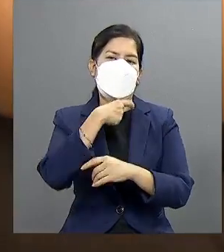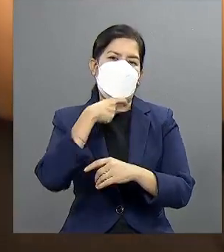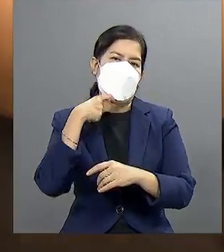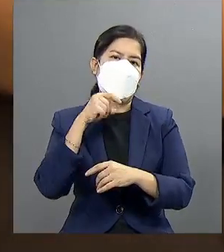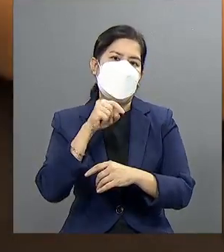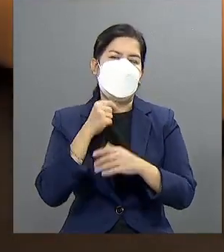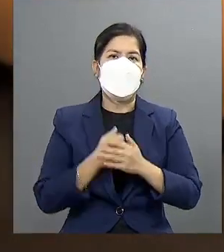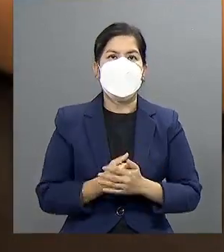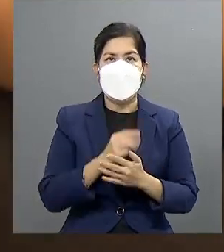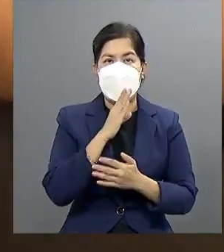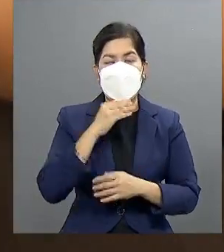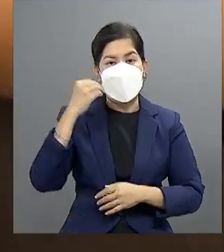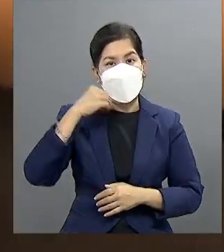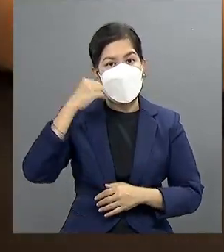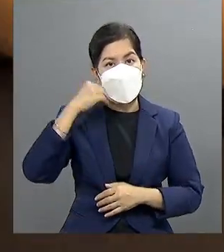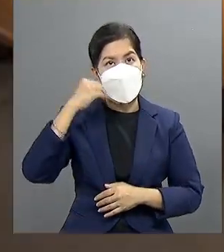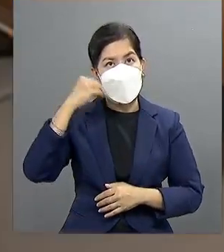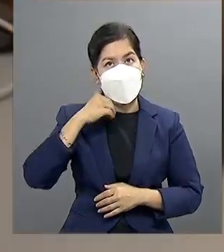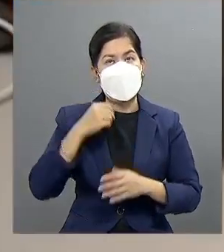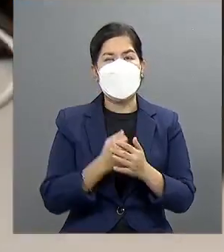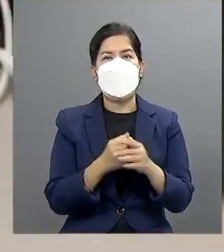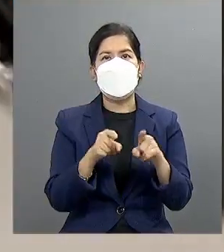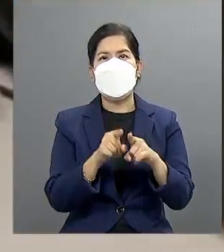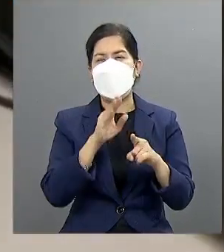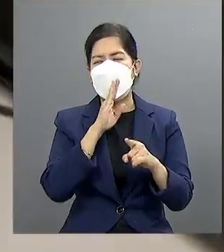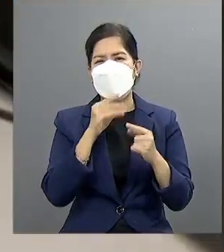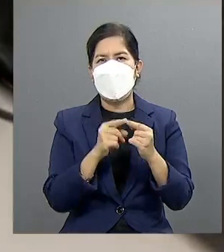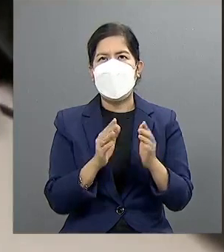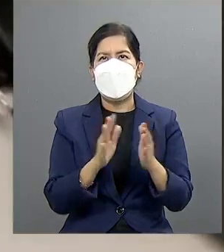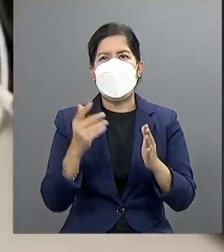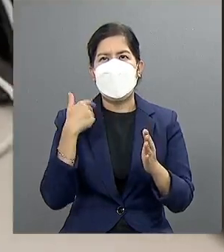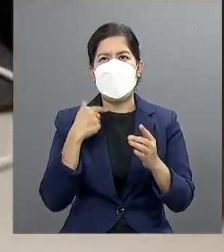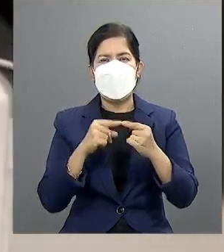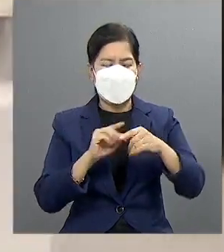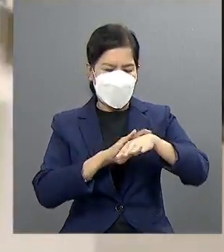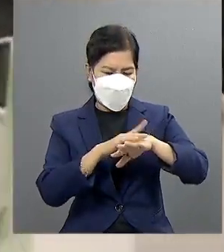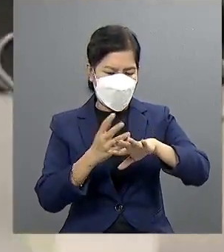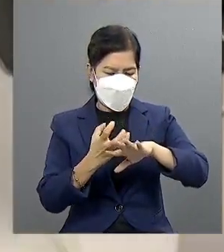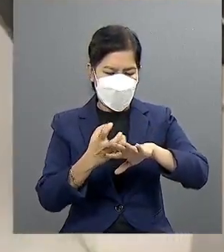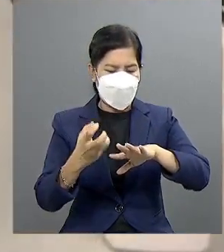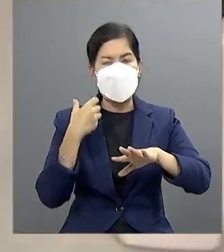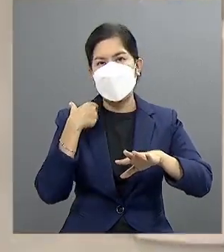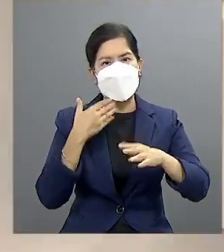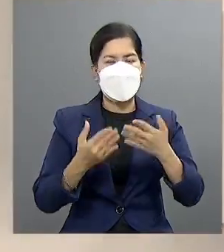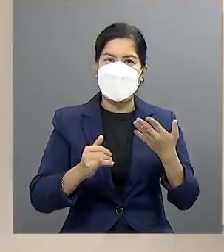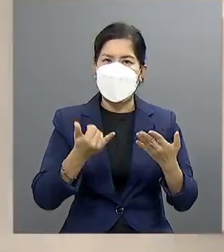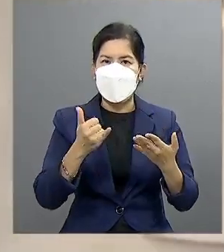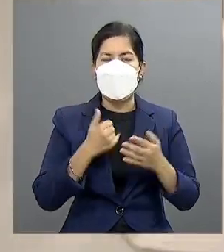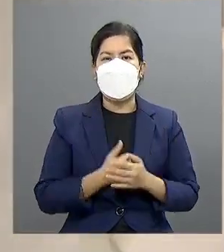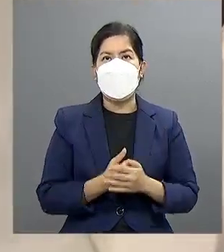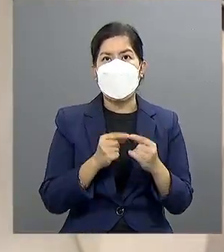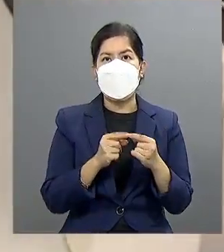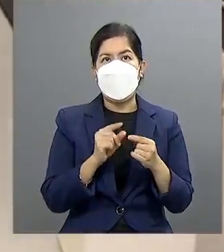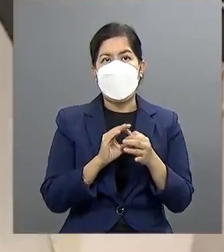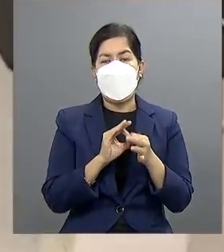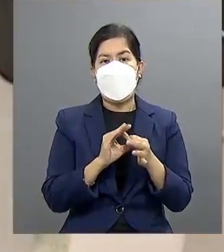บ่อยไปเนี้ยเหมือนกับอะไรที่มันมากไปผิวหนังตรงนั้นก็จะถูกทำลายนะคะหรือไม่บางทีบางคนก็กลัวมากมีไข้ปุ๊บ